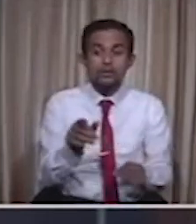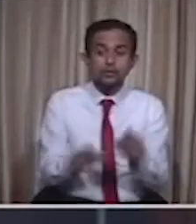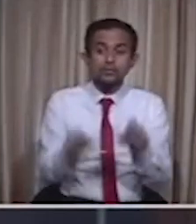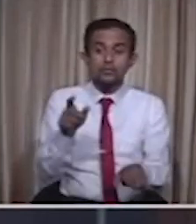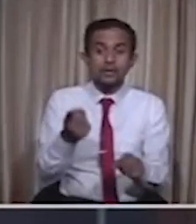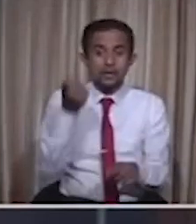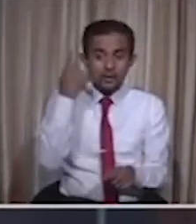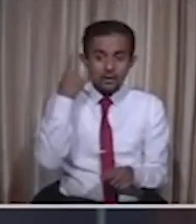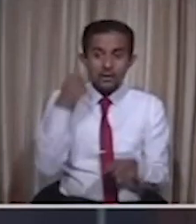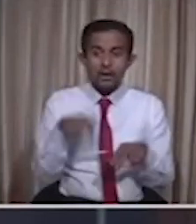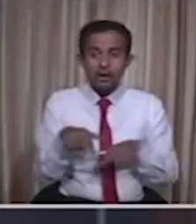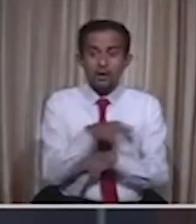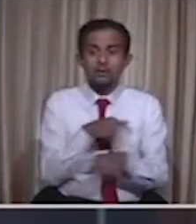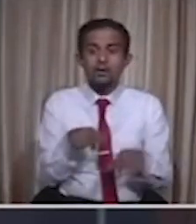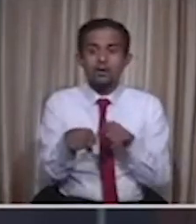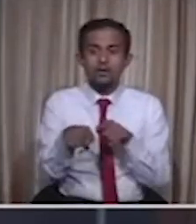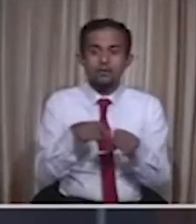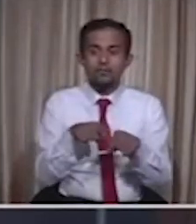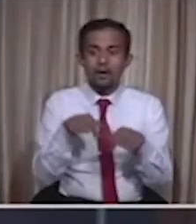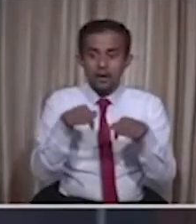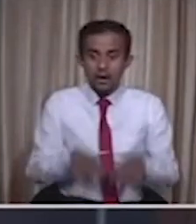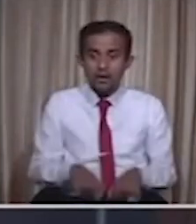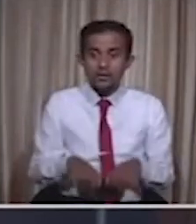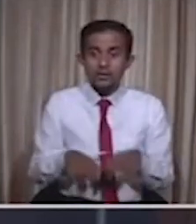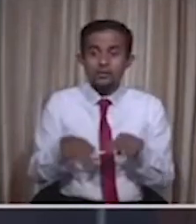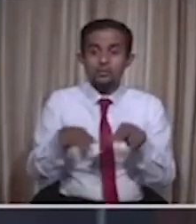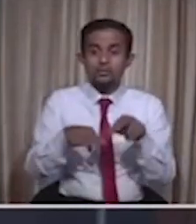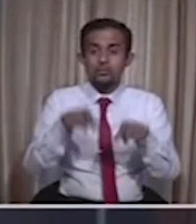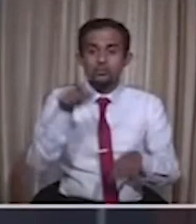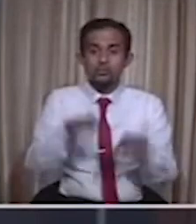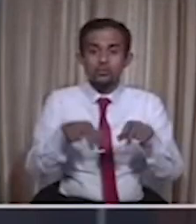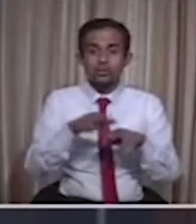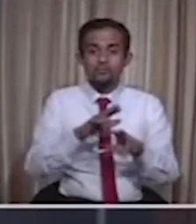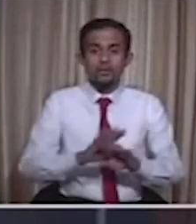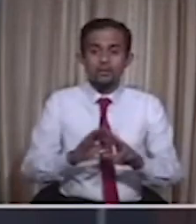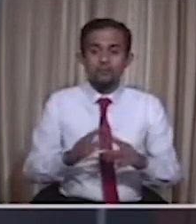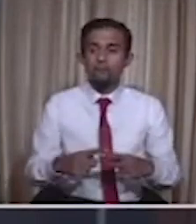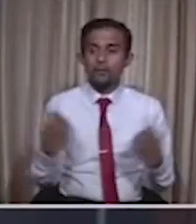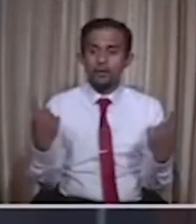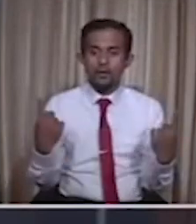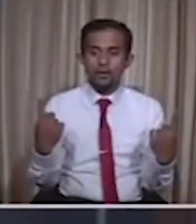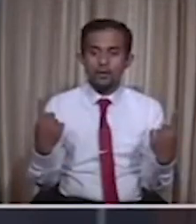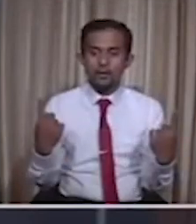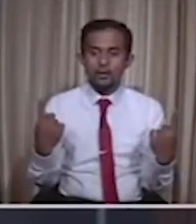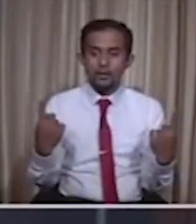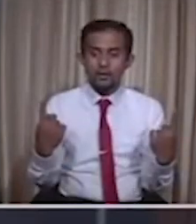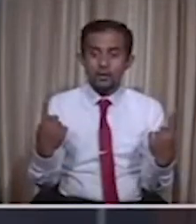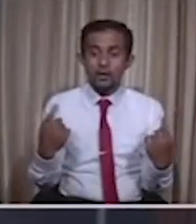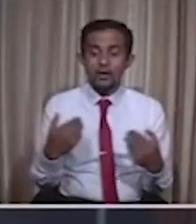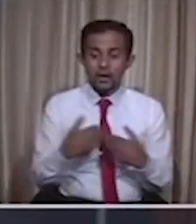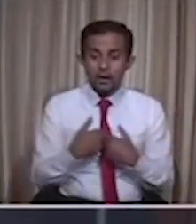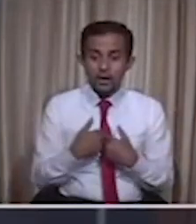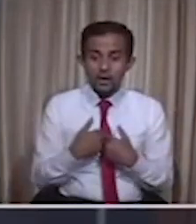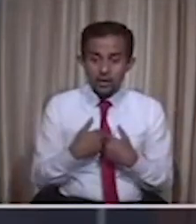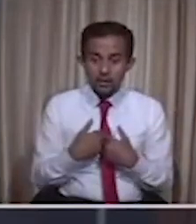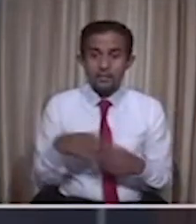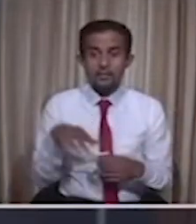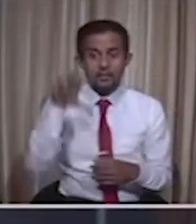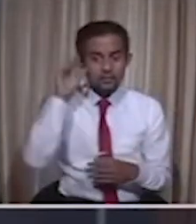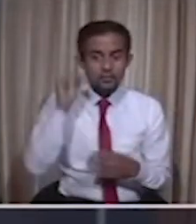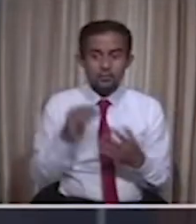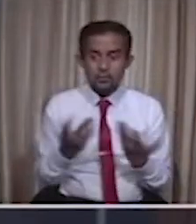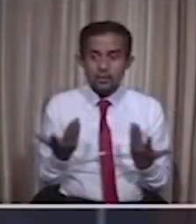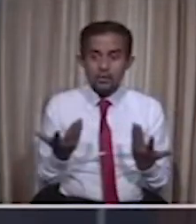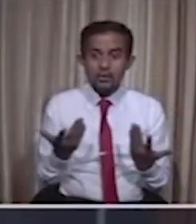එදා හැසිරුණේ ඒ විදියට අද ජනතාව හැසිරෙන්නේ ඒ විදියට නෙවෙයි වෙනත් විදියකට ඒක අපි තේරුම් නොගෙන